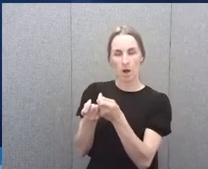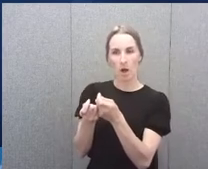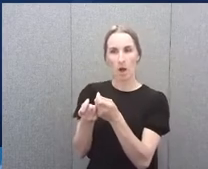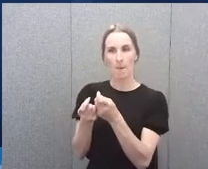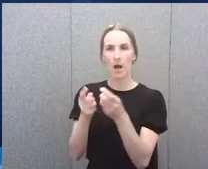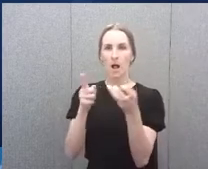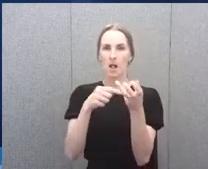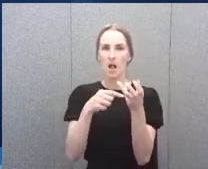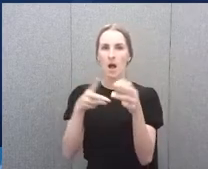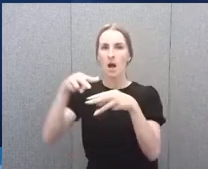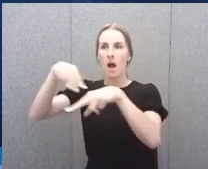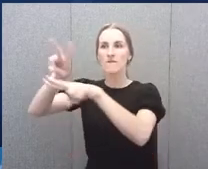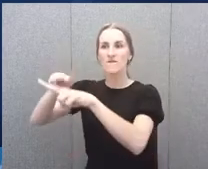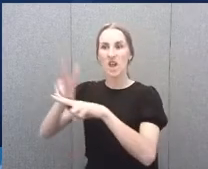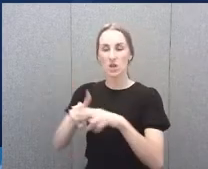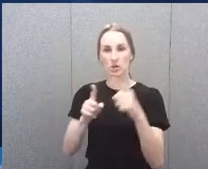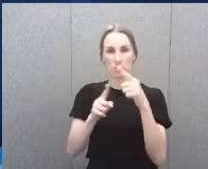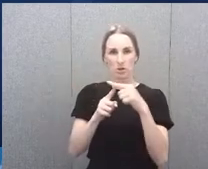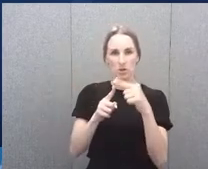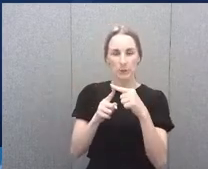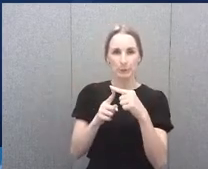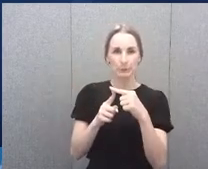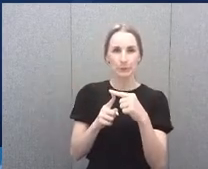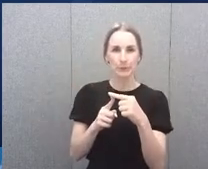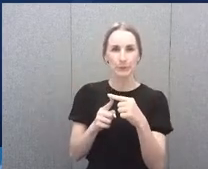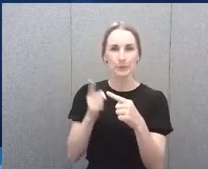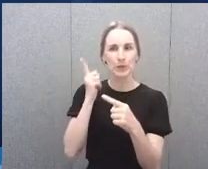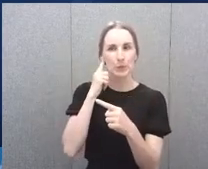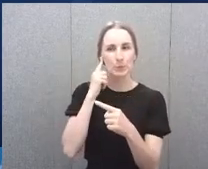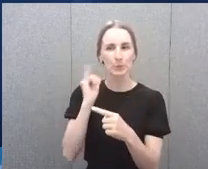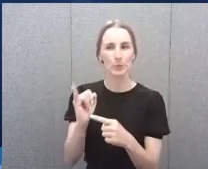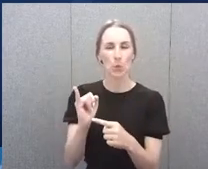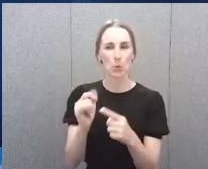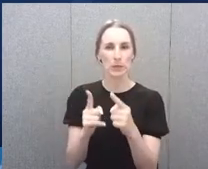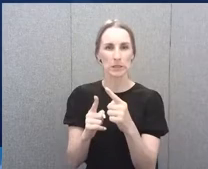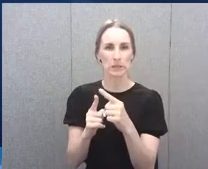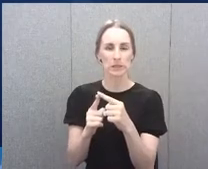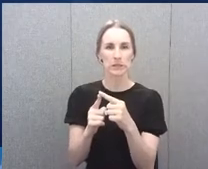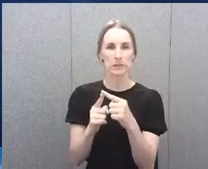по квотам в местный совет выбирались женщины